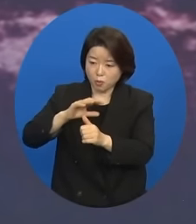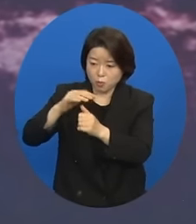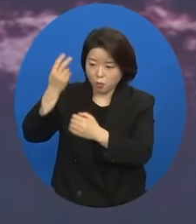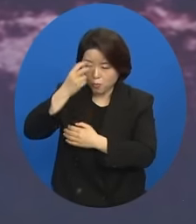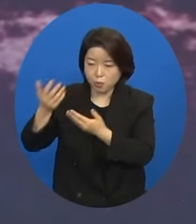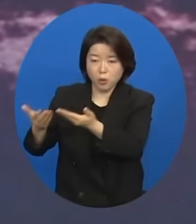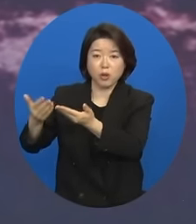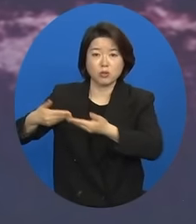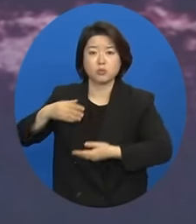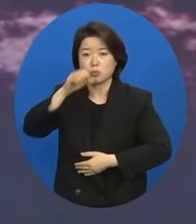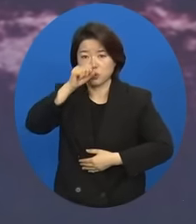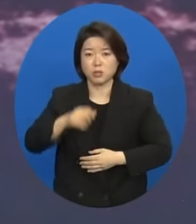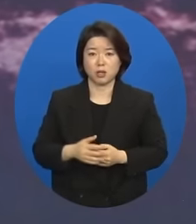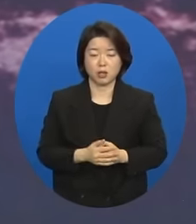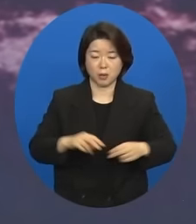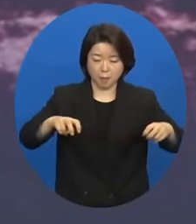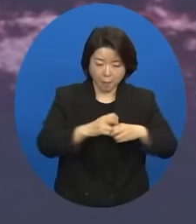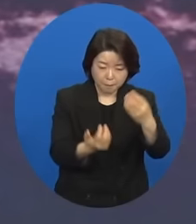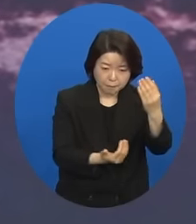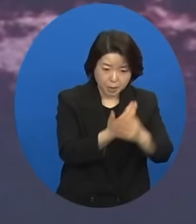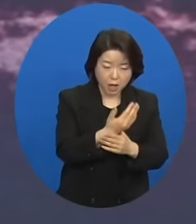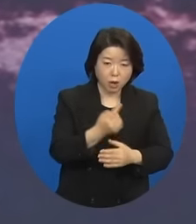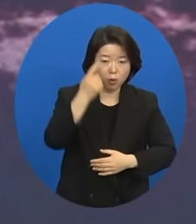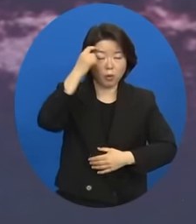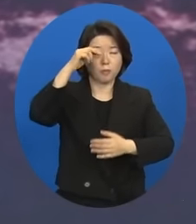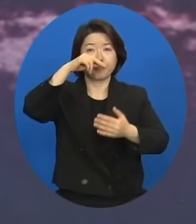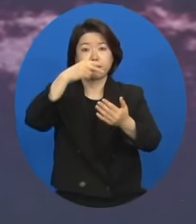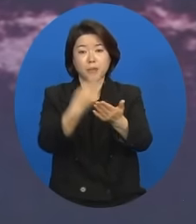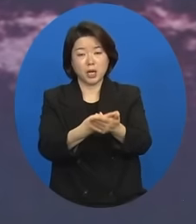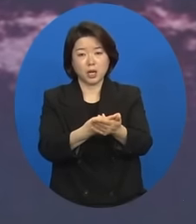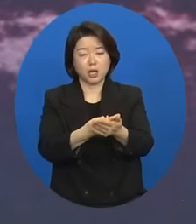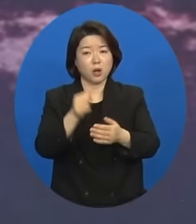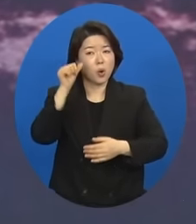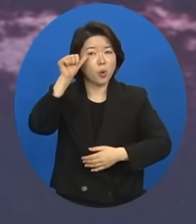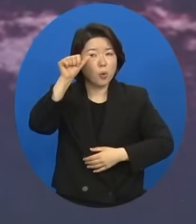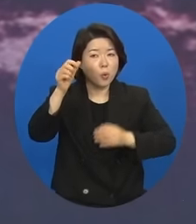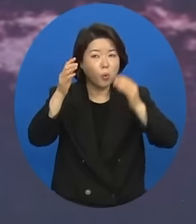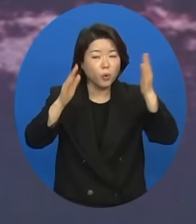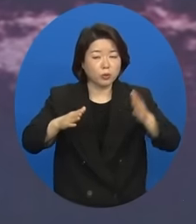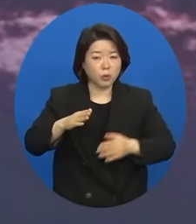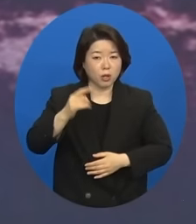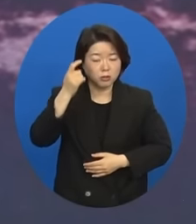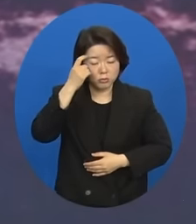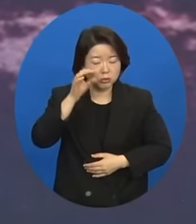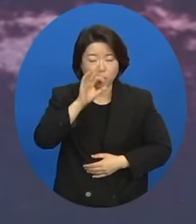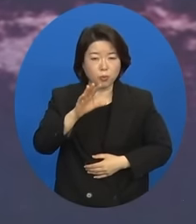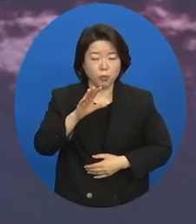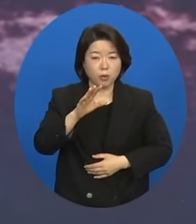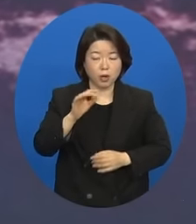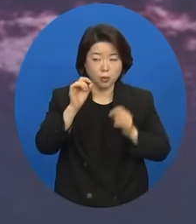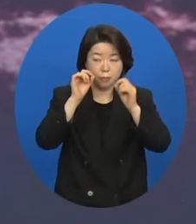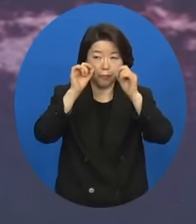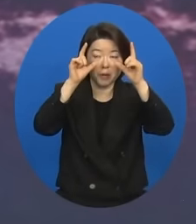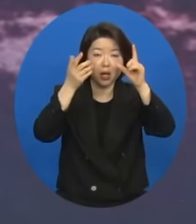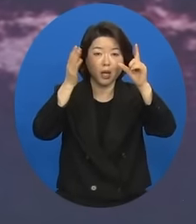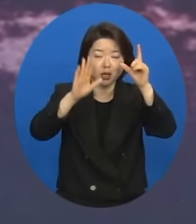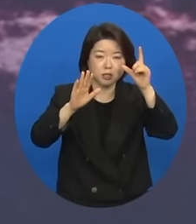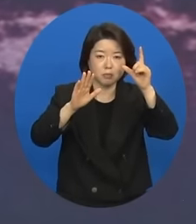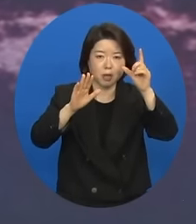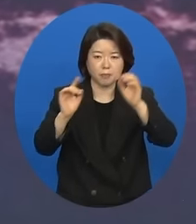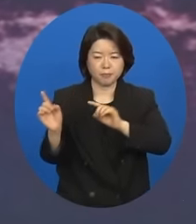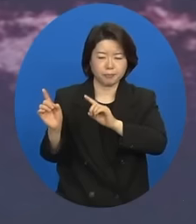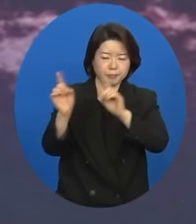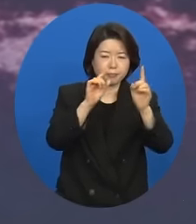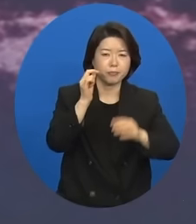당하셨어요 의식을 읽습니다 5일 동안 의식이 없었어요 그 깨어났지만 결국에는 회복하지 못하시고